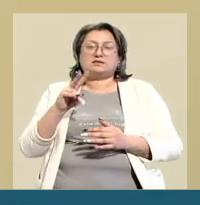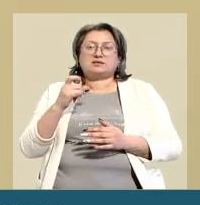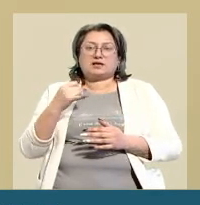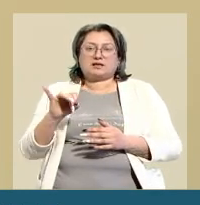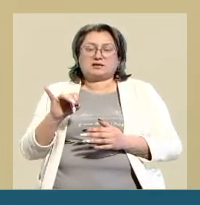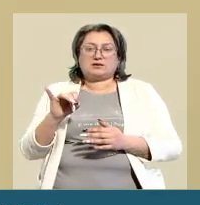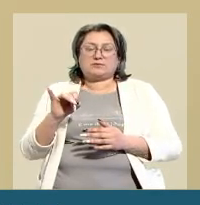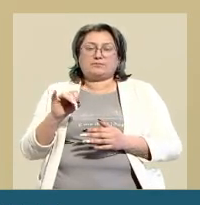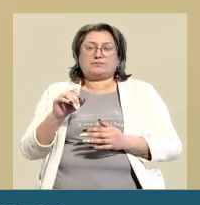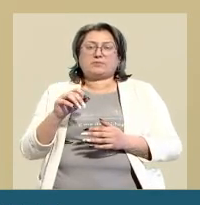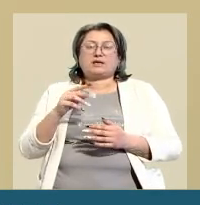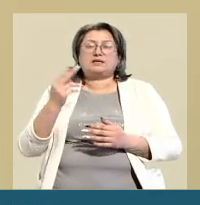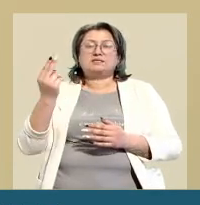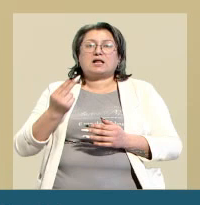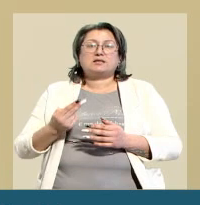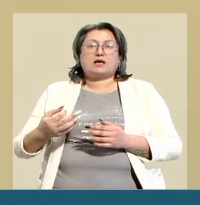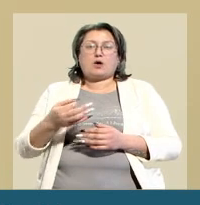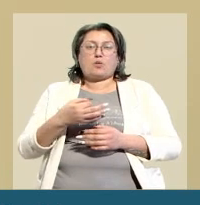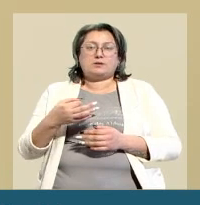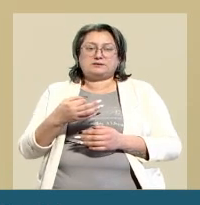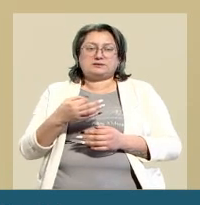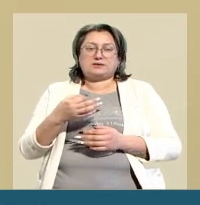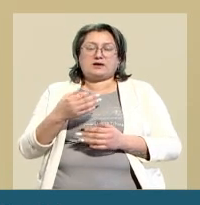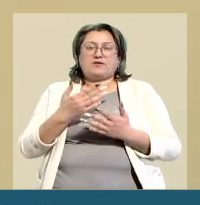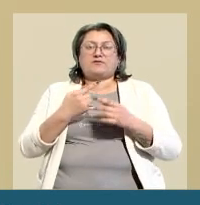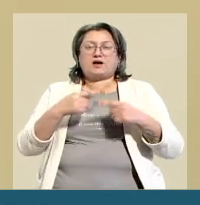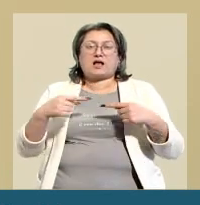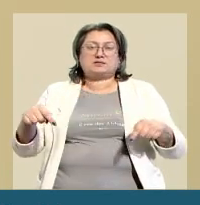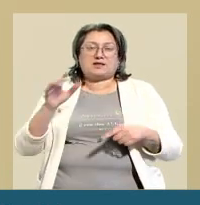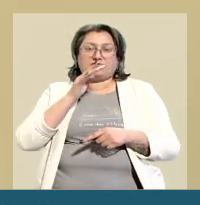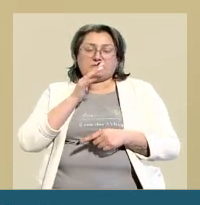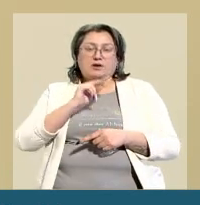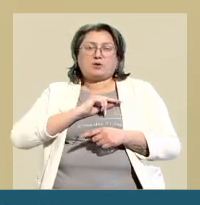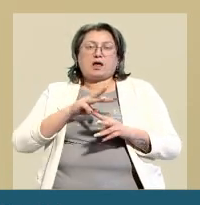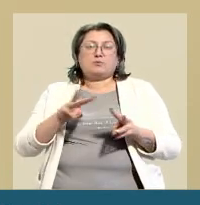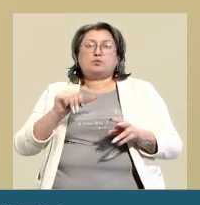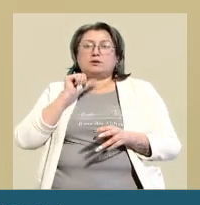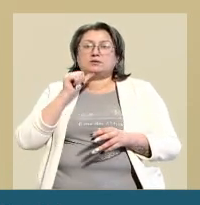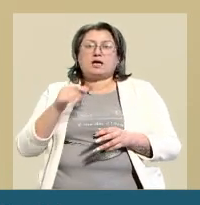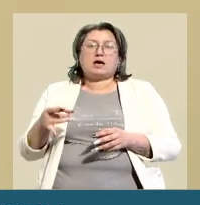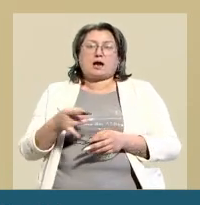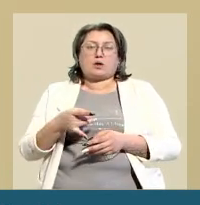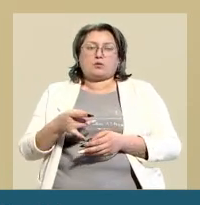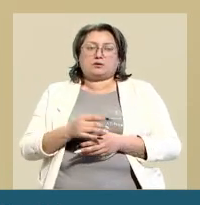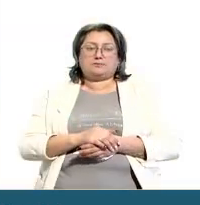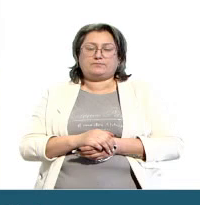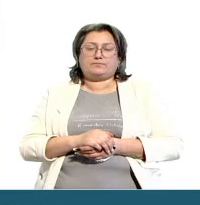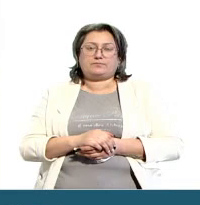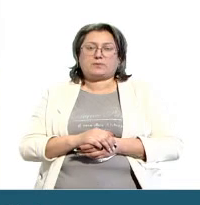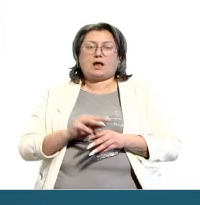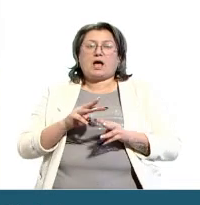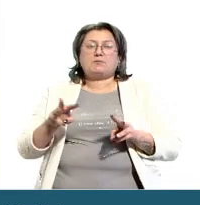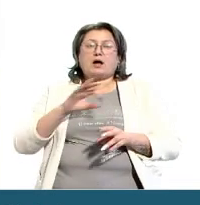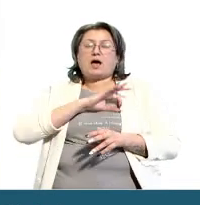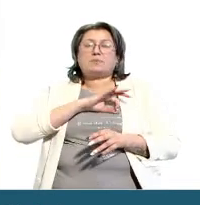бастаған. Әр жылдары Қостанай, Федоров аудандарының әкімі қызметін атқарды. Қарабалық ауданының әкімі болып, Руслан